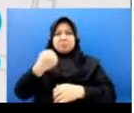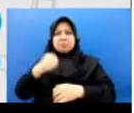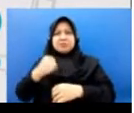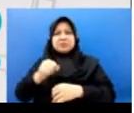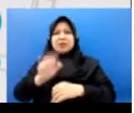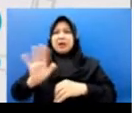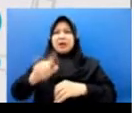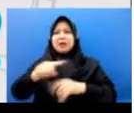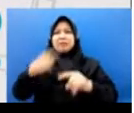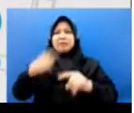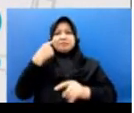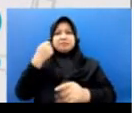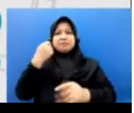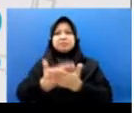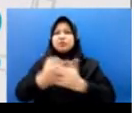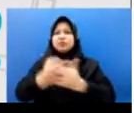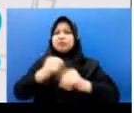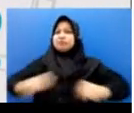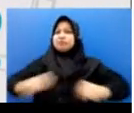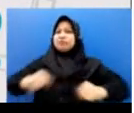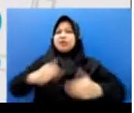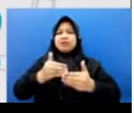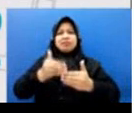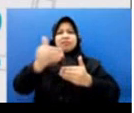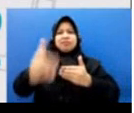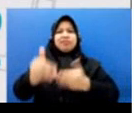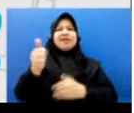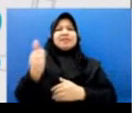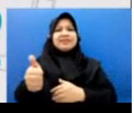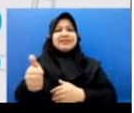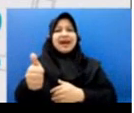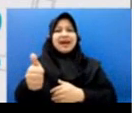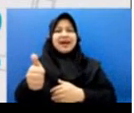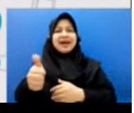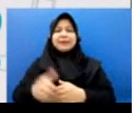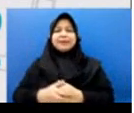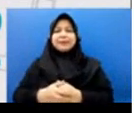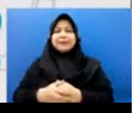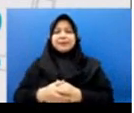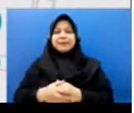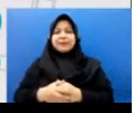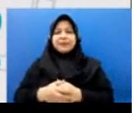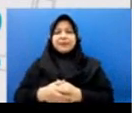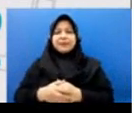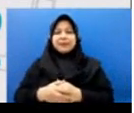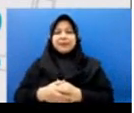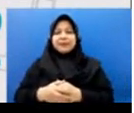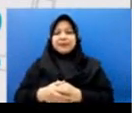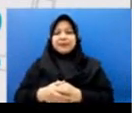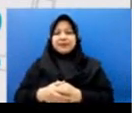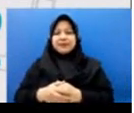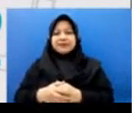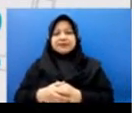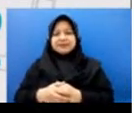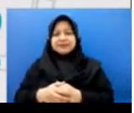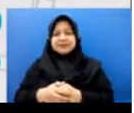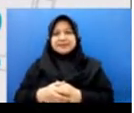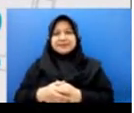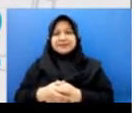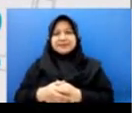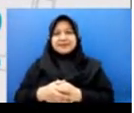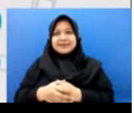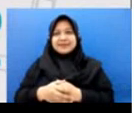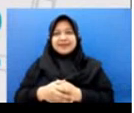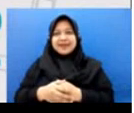melewati challenge-nya. Jadi yang perlu Bapak dan Ibu lakukan adalah memberikan si pertanyaan-pertanyaan tersebut